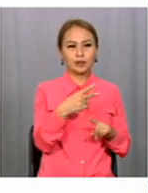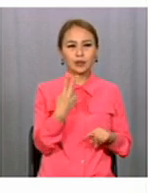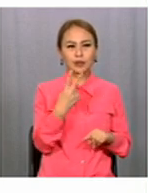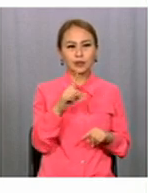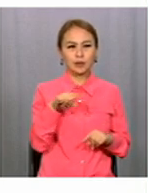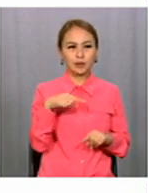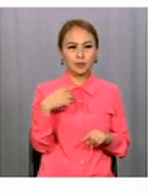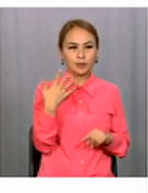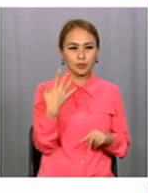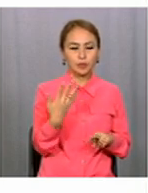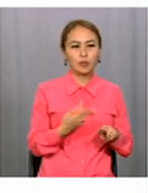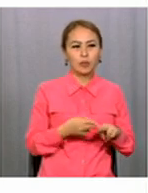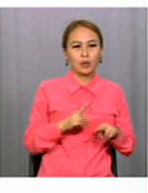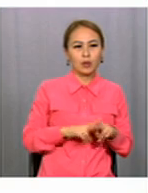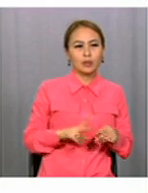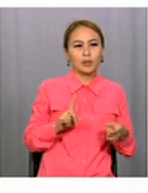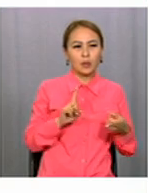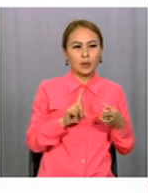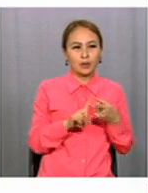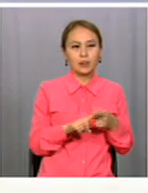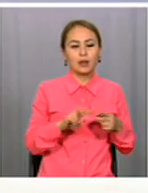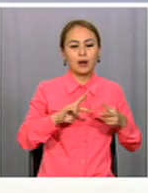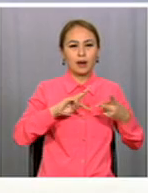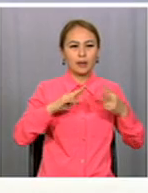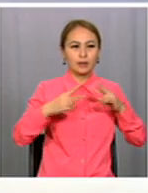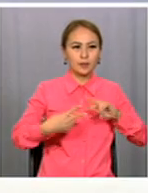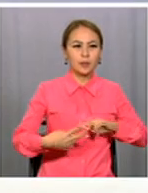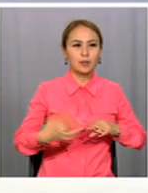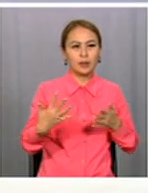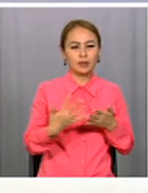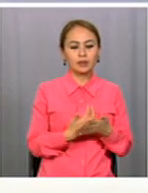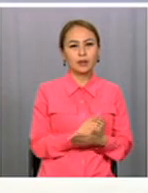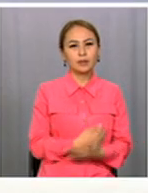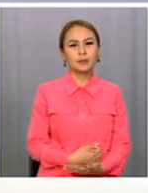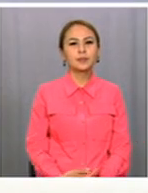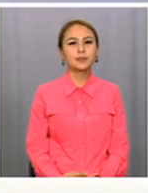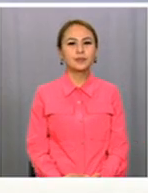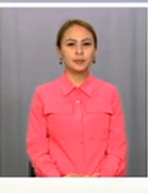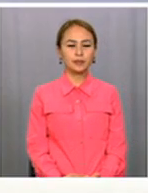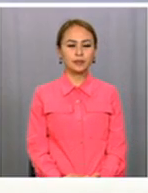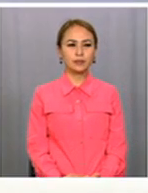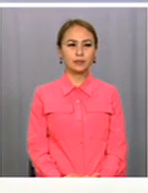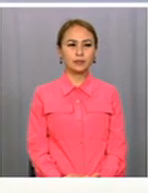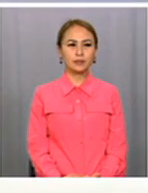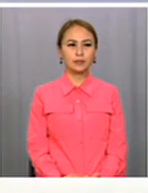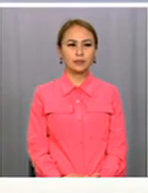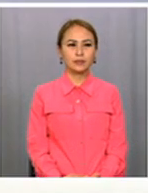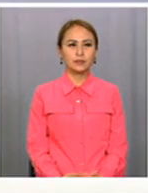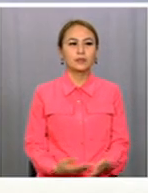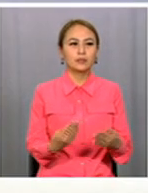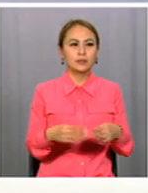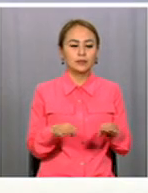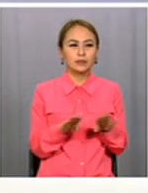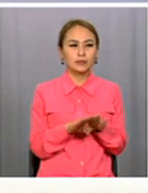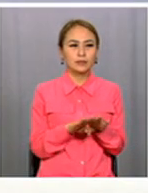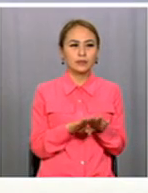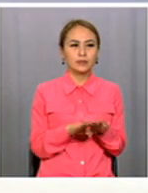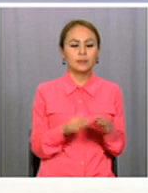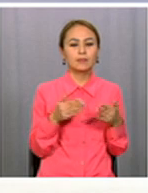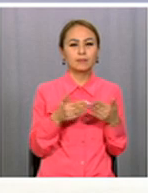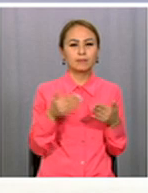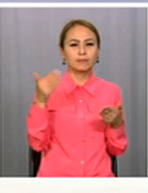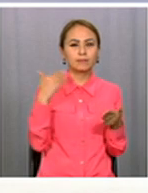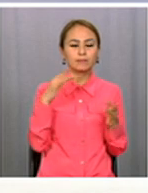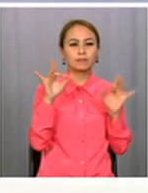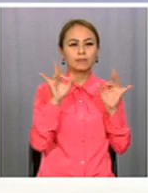X-тен 2,15 болғандағы тәуелді айнымалының мәнін табыңыз. Бұл жерде алдында айтып